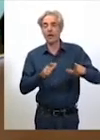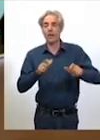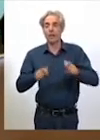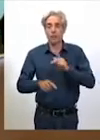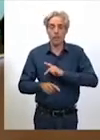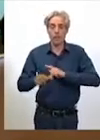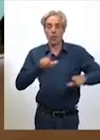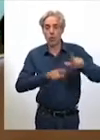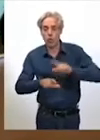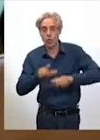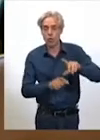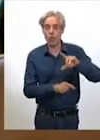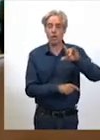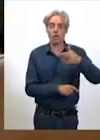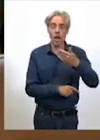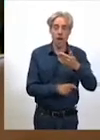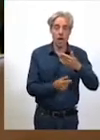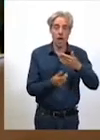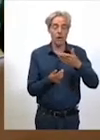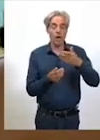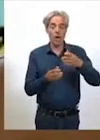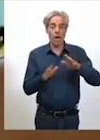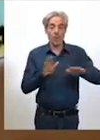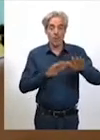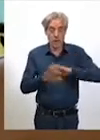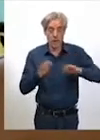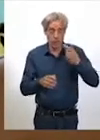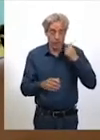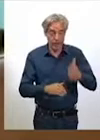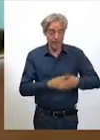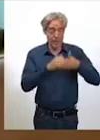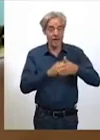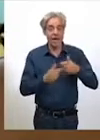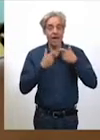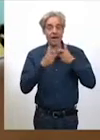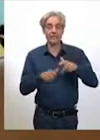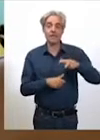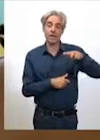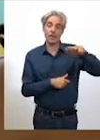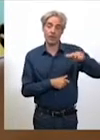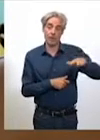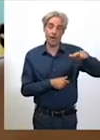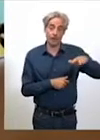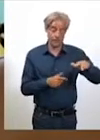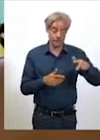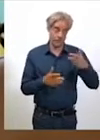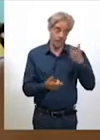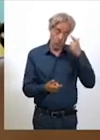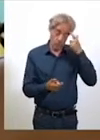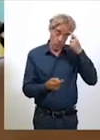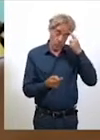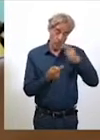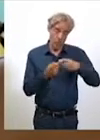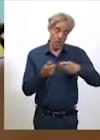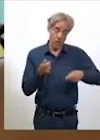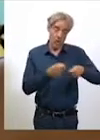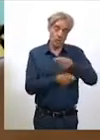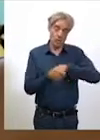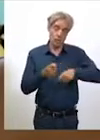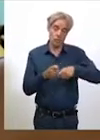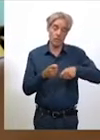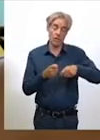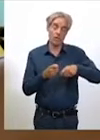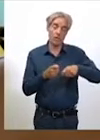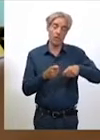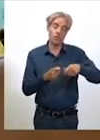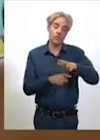aménageurs, avec des foncières, pour aussi faciliter cet accès au foncier qui est un vrai enjeu pour l'économie sociale et solidaire, mais finalement,